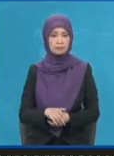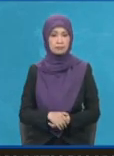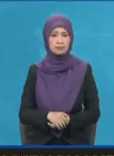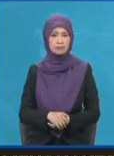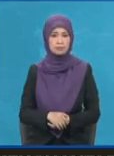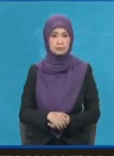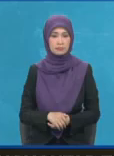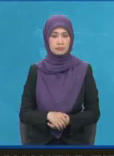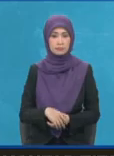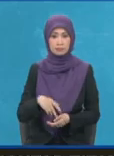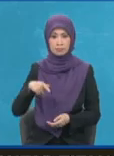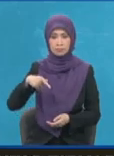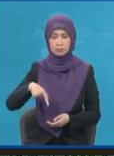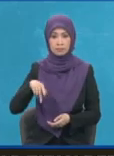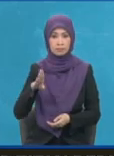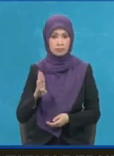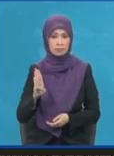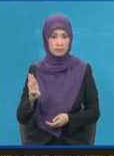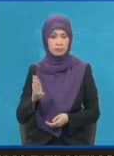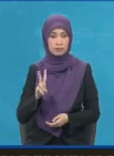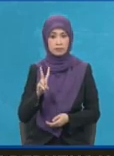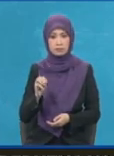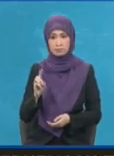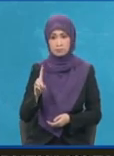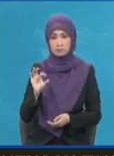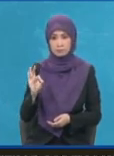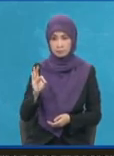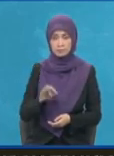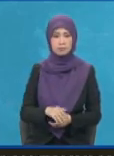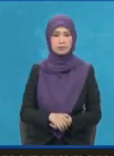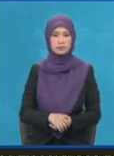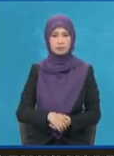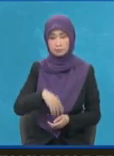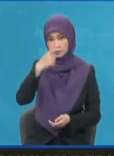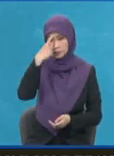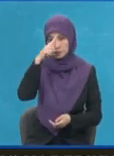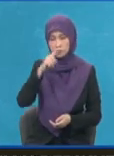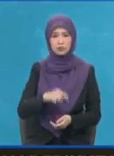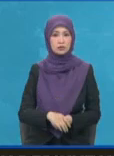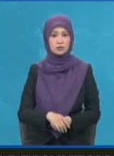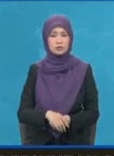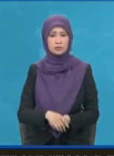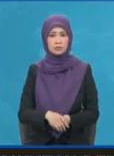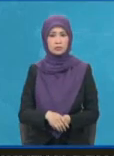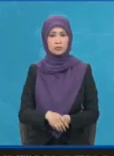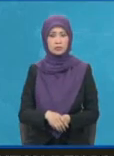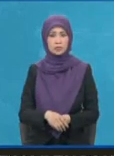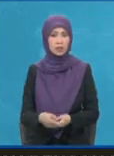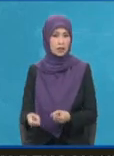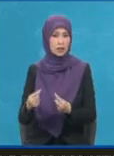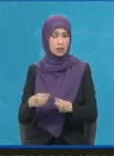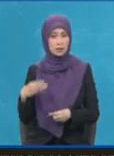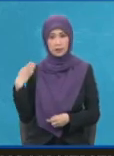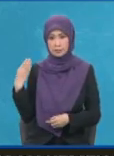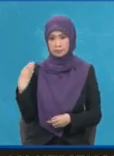kendalian pusat pembangunan sejak tahun 2019 ini adalah platform untuk menggerakkan penglihatan pria serta community dalam